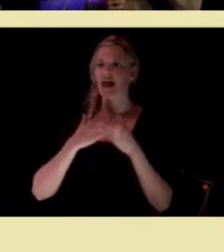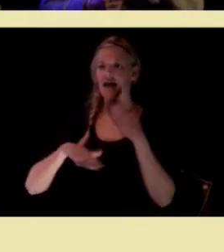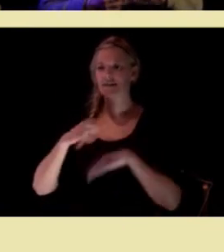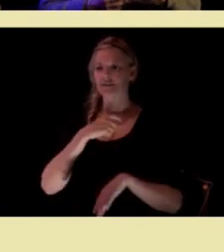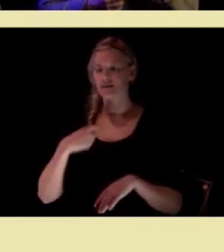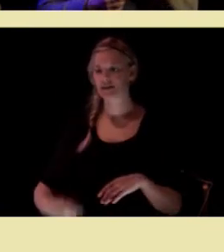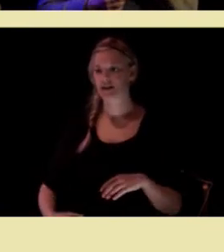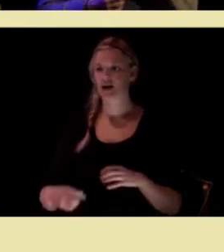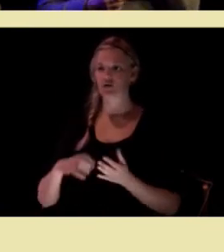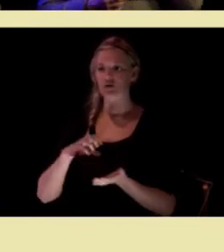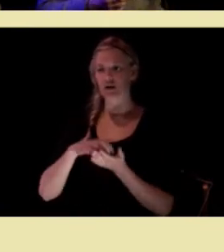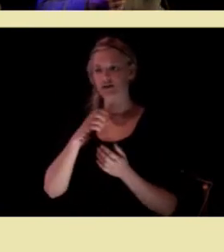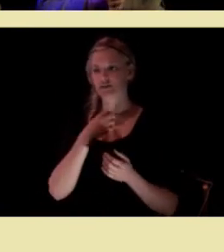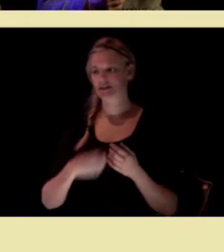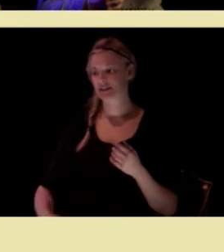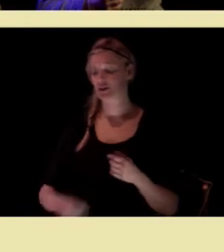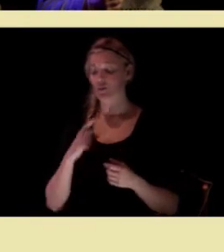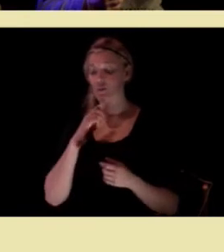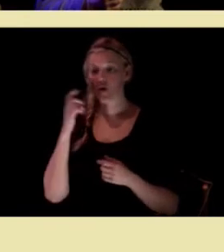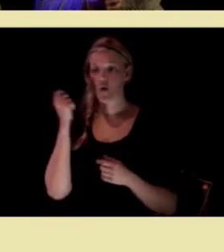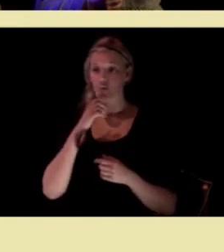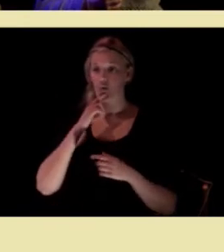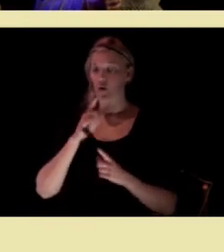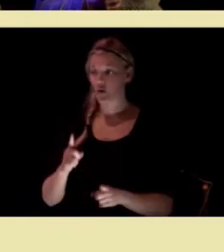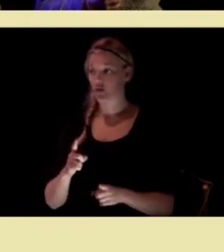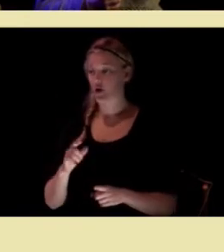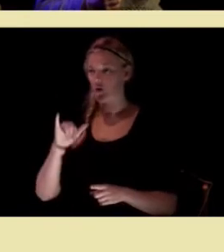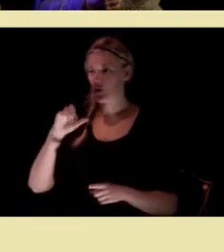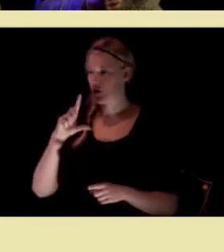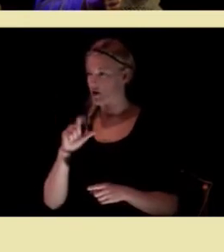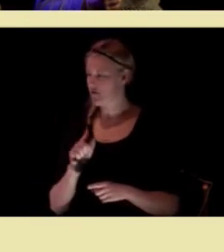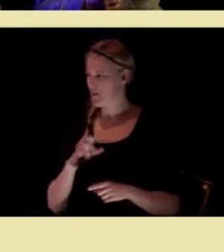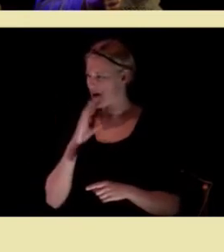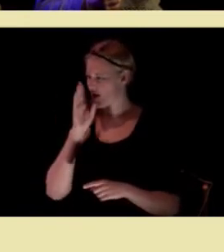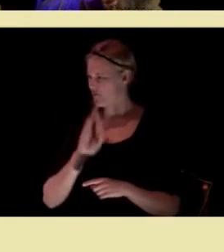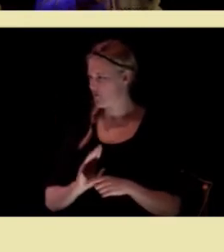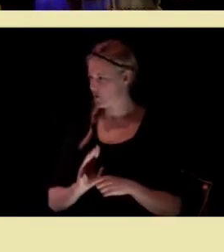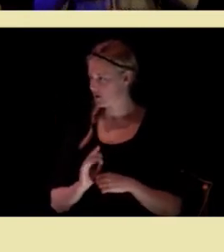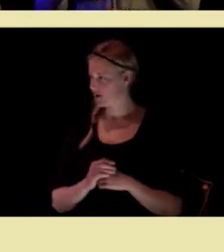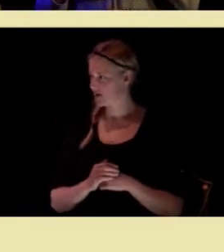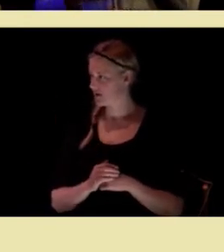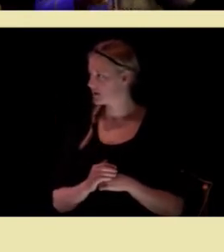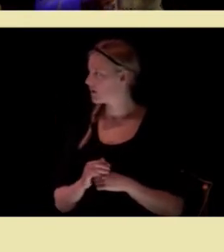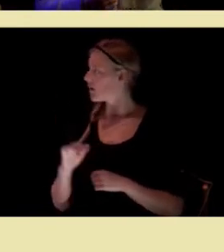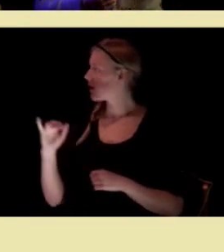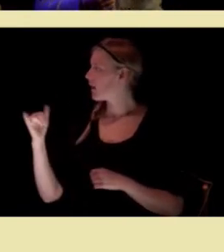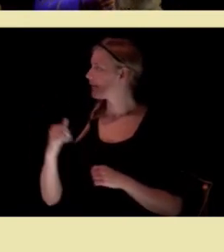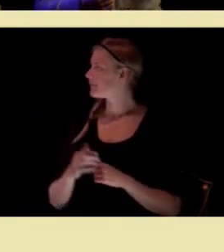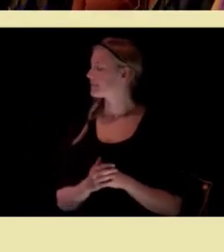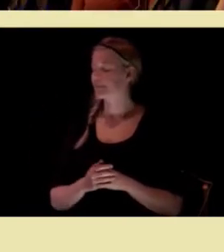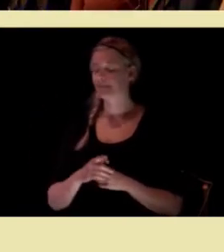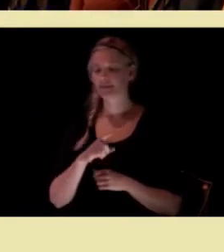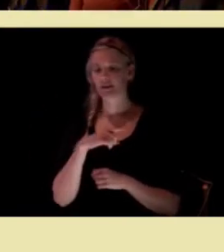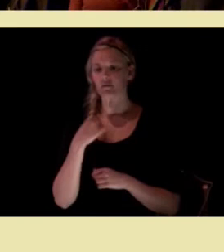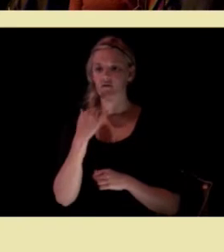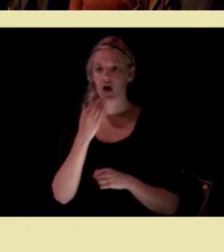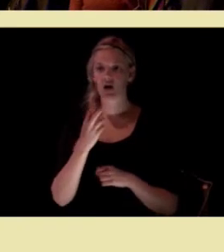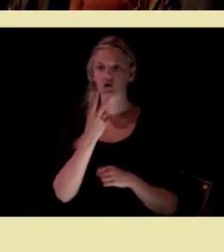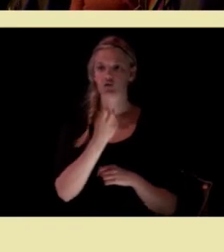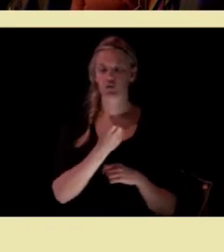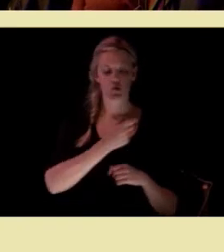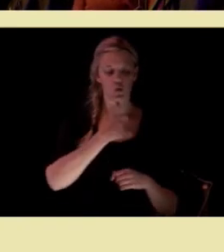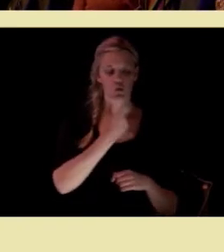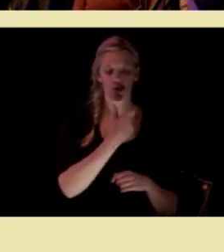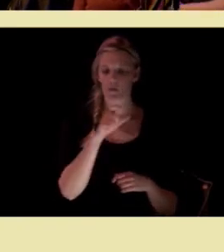og statsministeren som hørte på rådene. Og Ylva, det ble litt alvorlig I noen øyeblikk der. Ja. Vi var jo